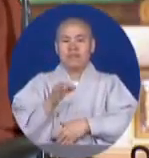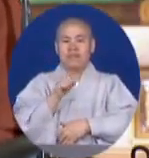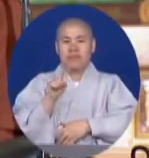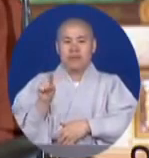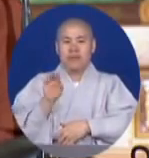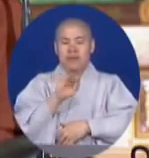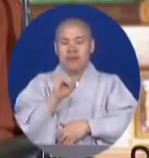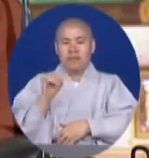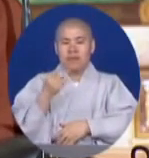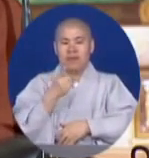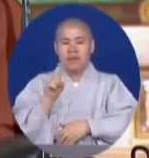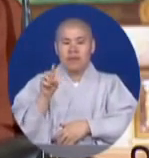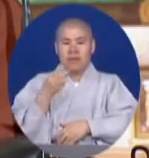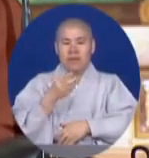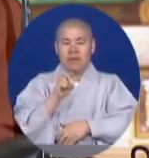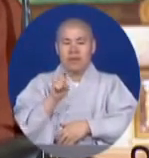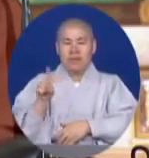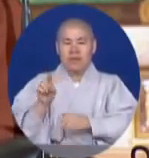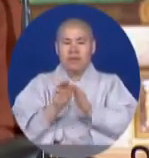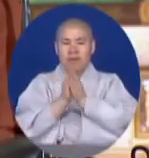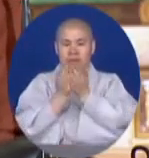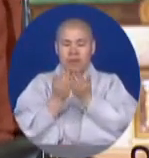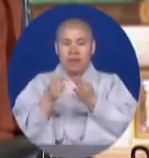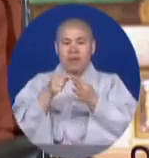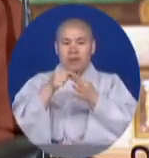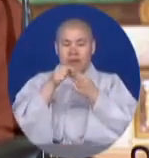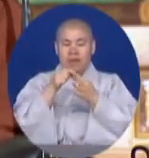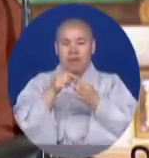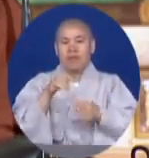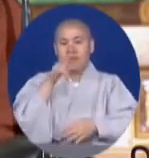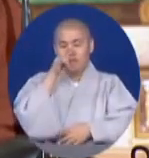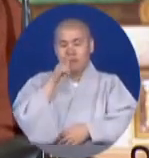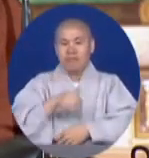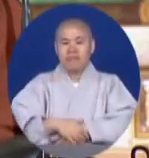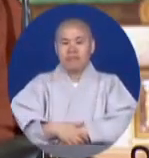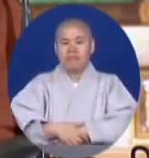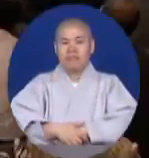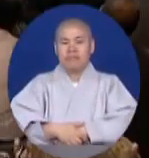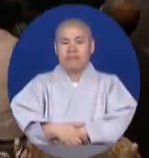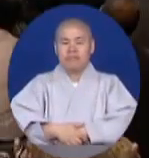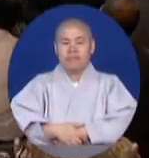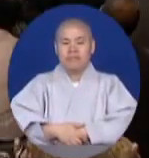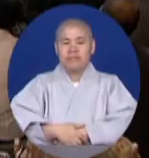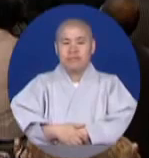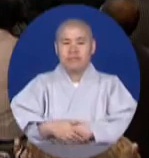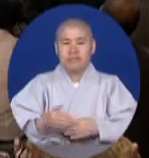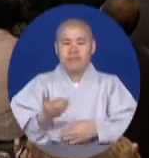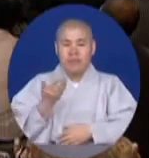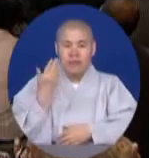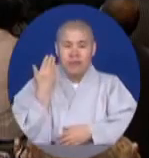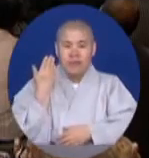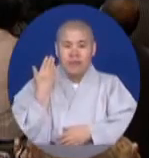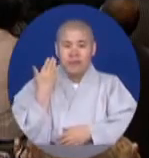아비달마 대비바사론 제1권에 나와 있습니다. 그 요 앞에는 또 뭔 말이 있느냐면